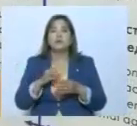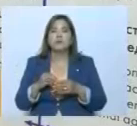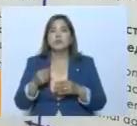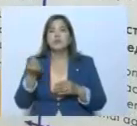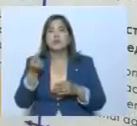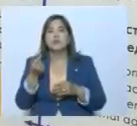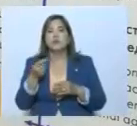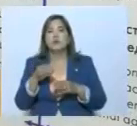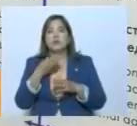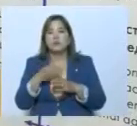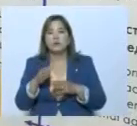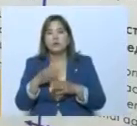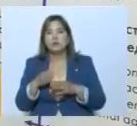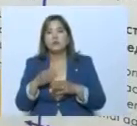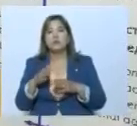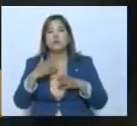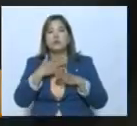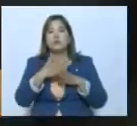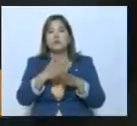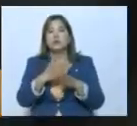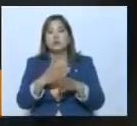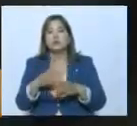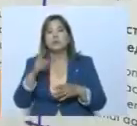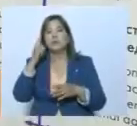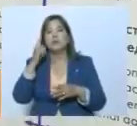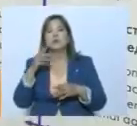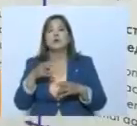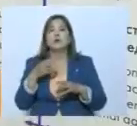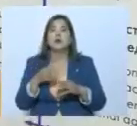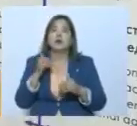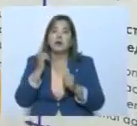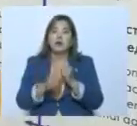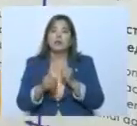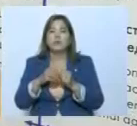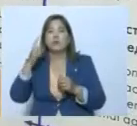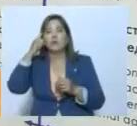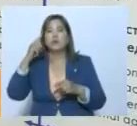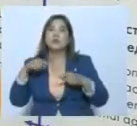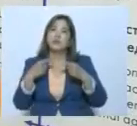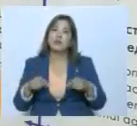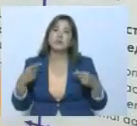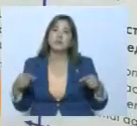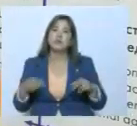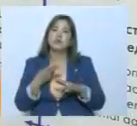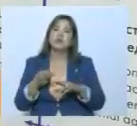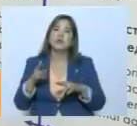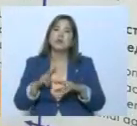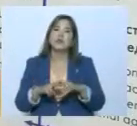бөлігін төлеп, көмектесті деп ойлаймын. Әркімнің ойы әртүрлі,